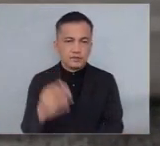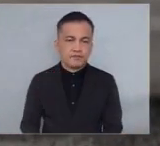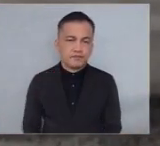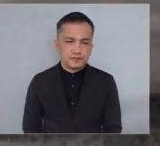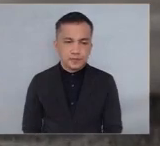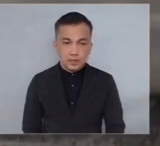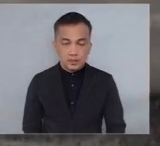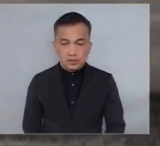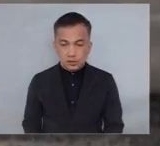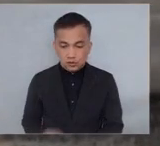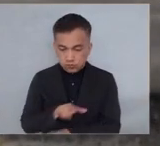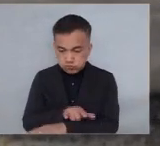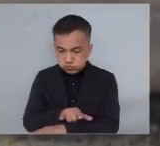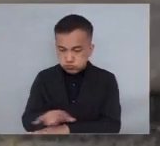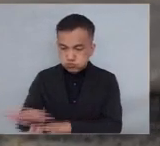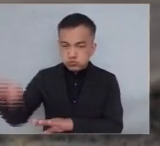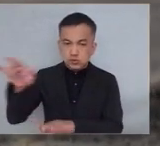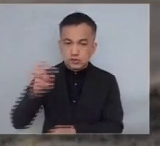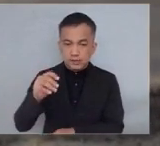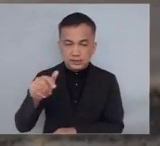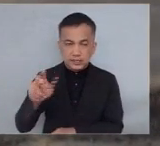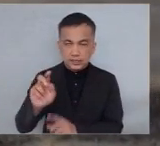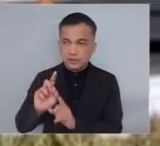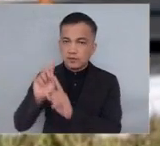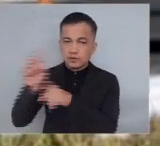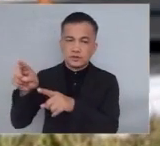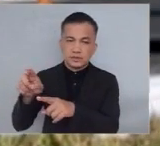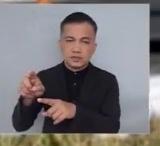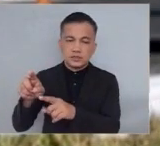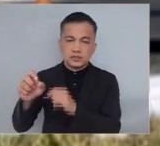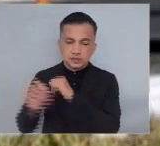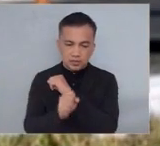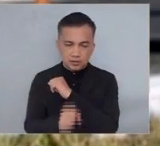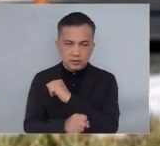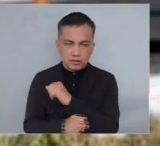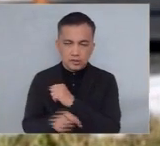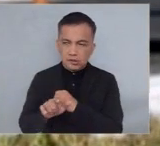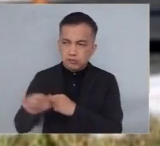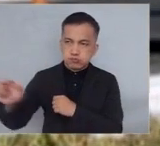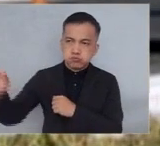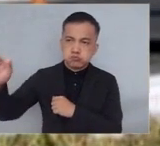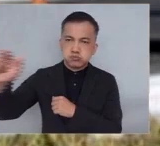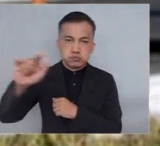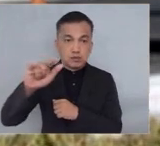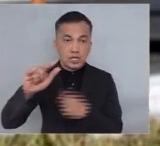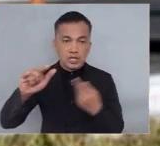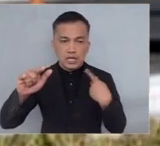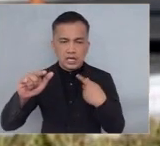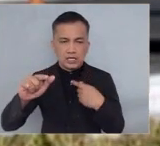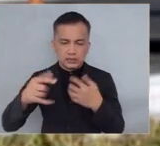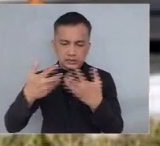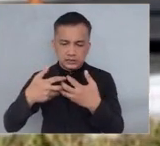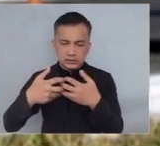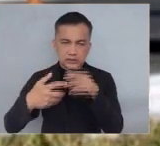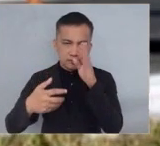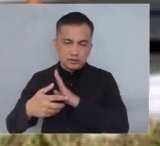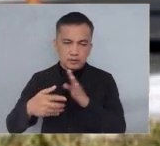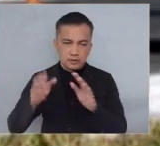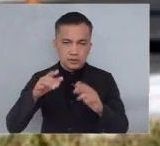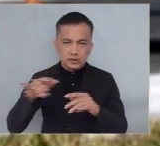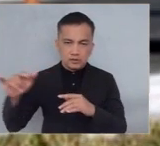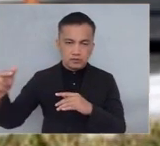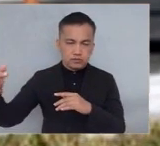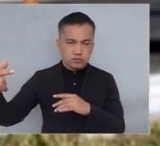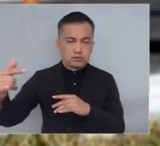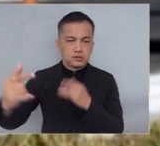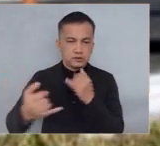ang eroplano sa Mactan Airport na papunta sa ng Samar pero nagkaroon ito ng aberya sa makina habang nasa himpapawid